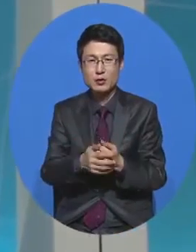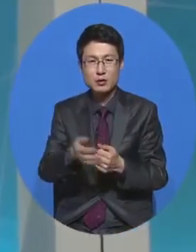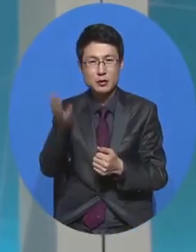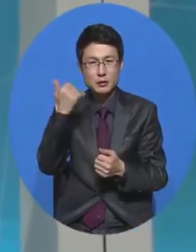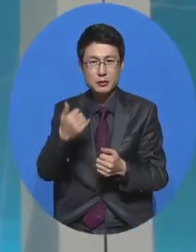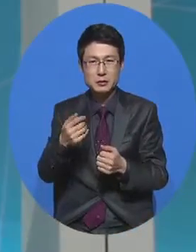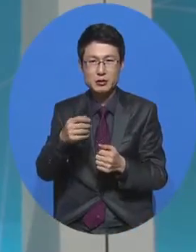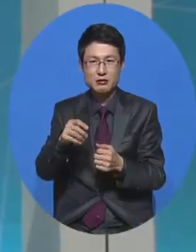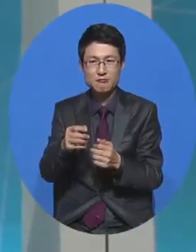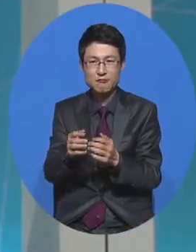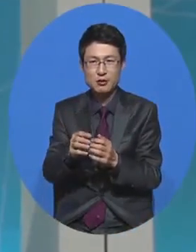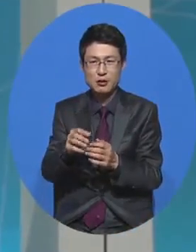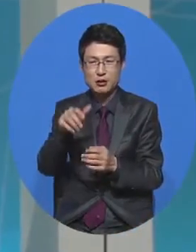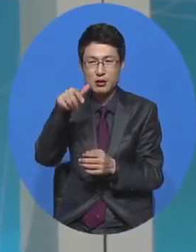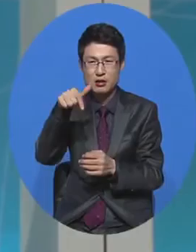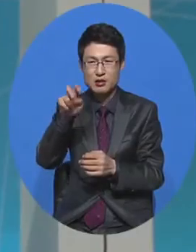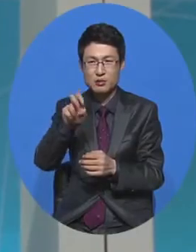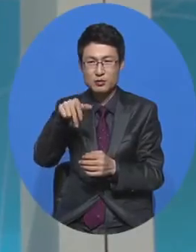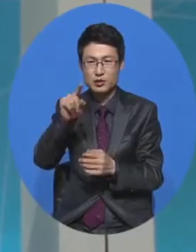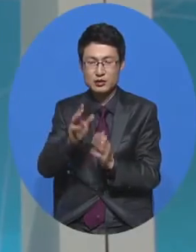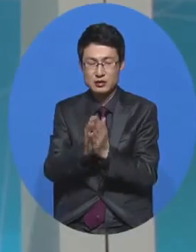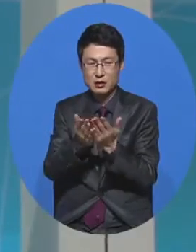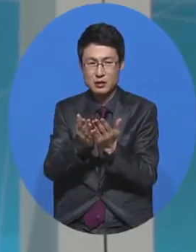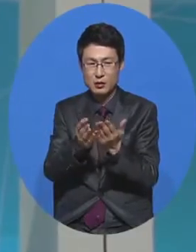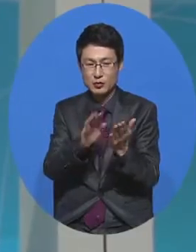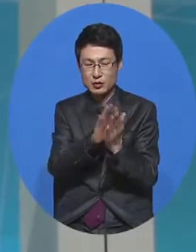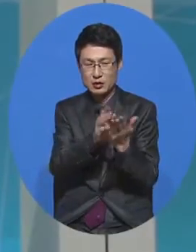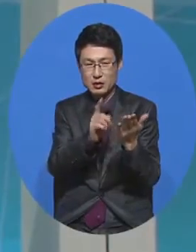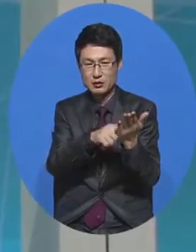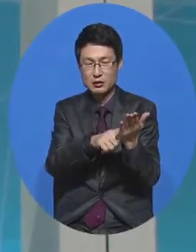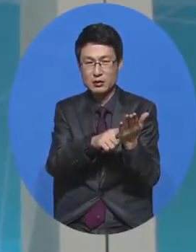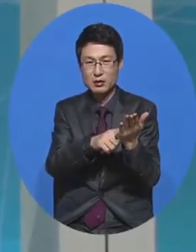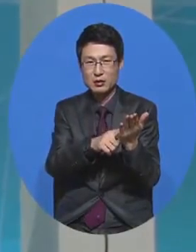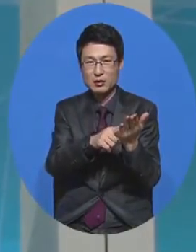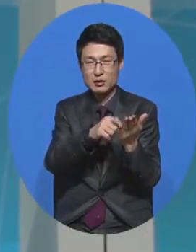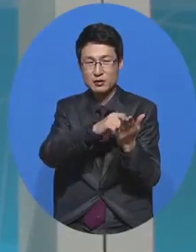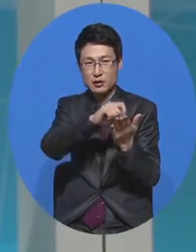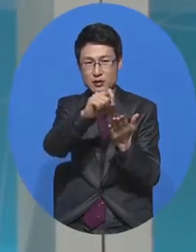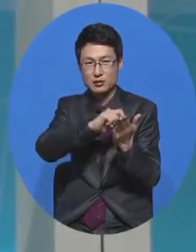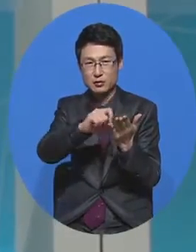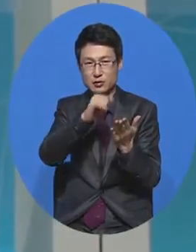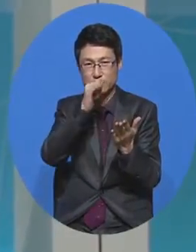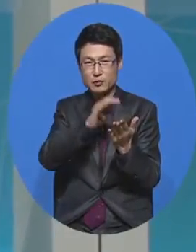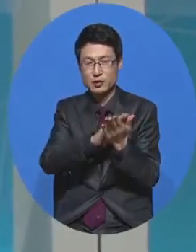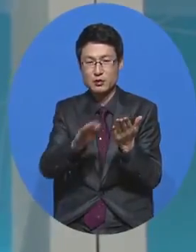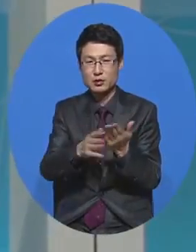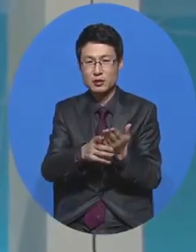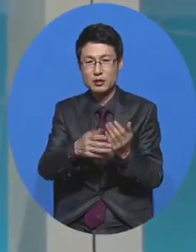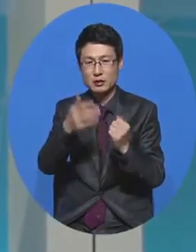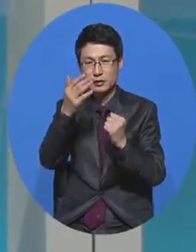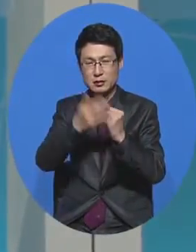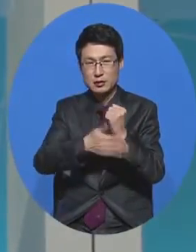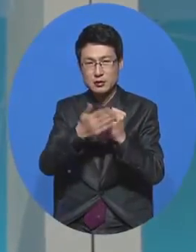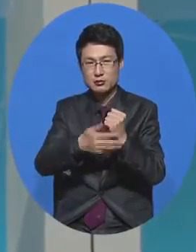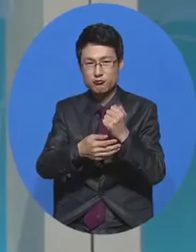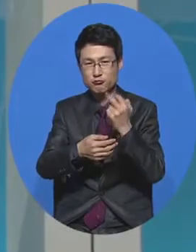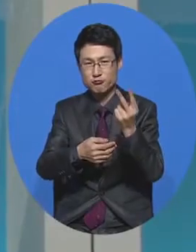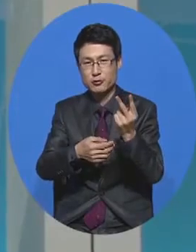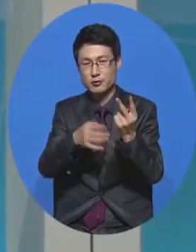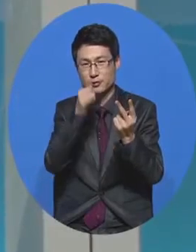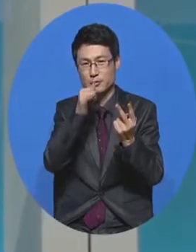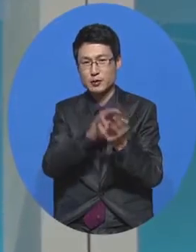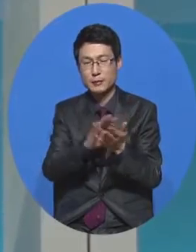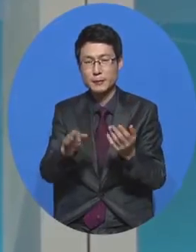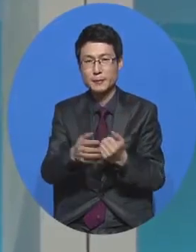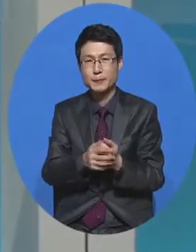경우는 한 책이 를 차지하고 있습니다 10쪽 이거든요 1 팩 1을 차지하고 있고 내가 진 게 지금 2정 이렇게 실려